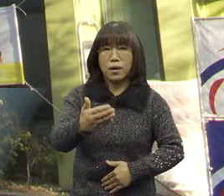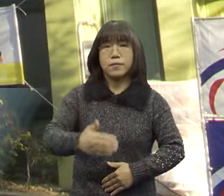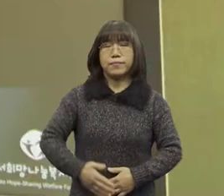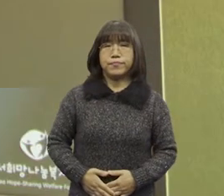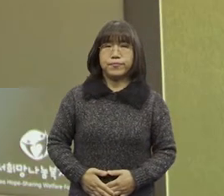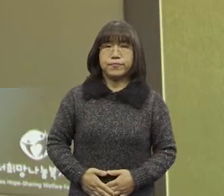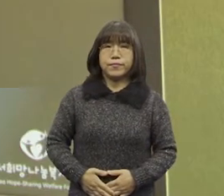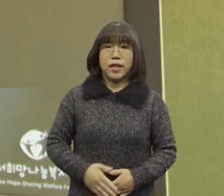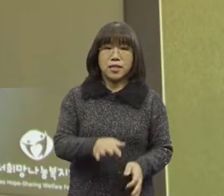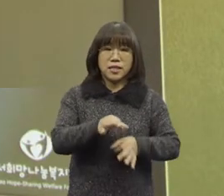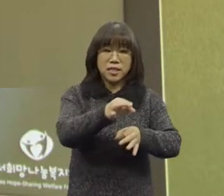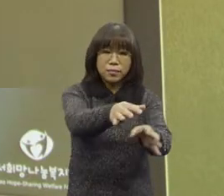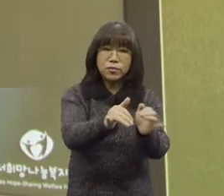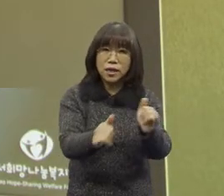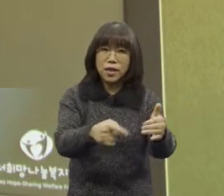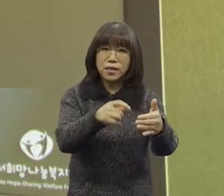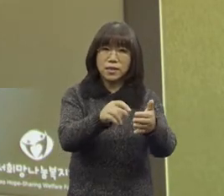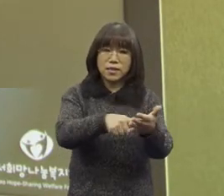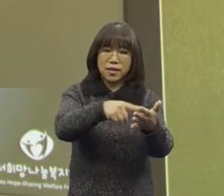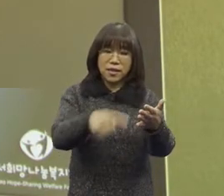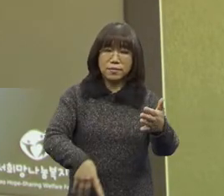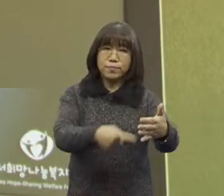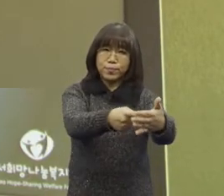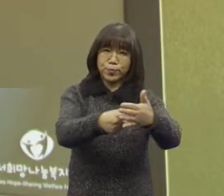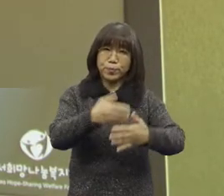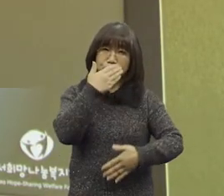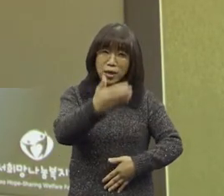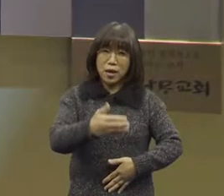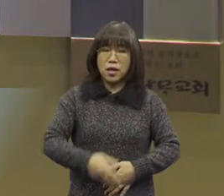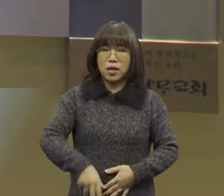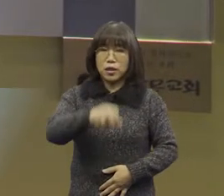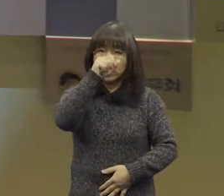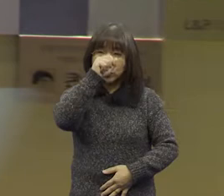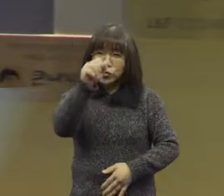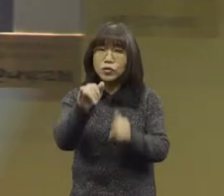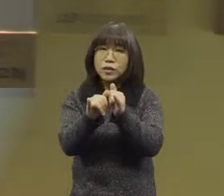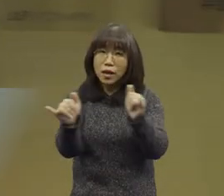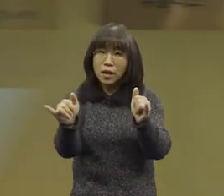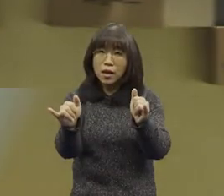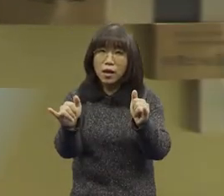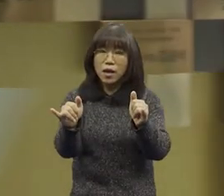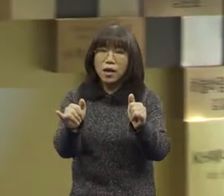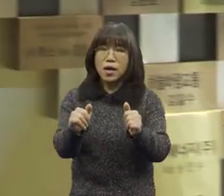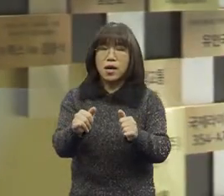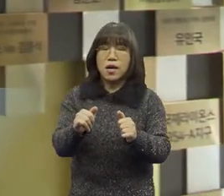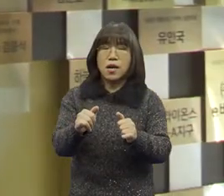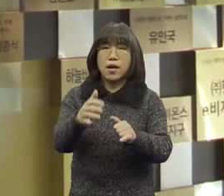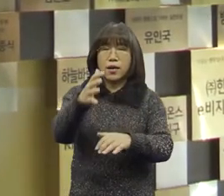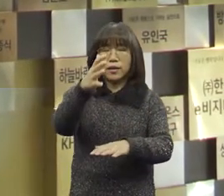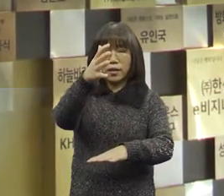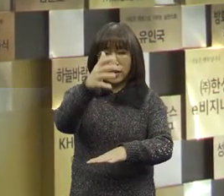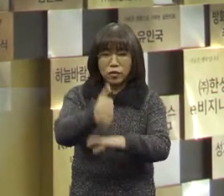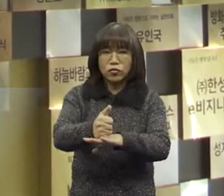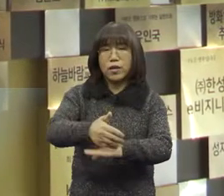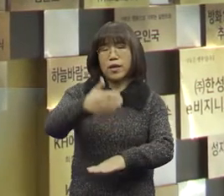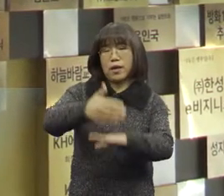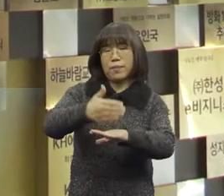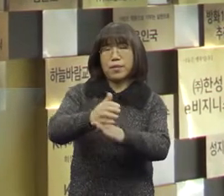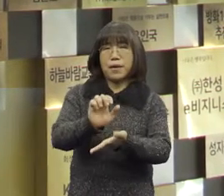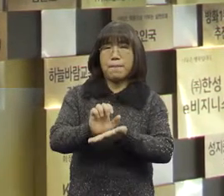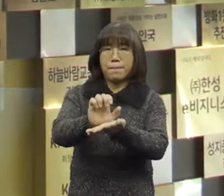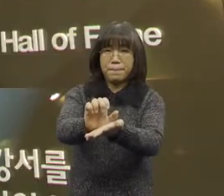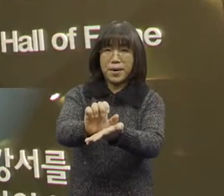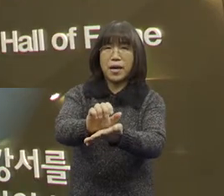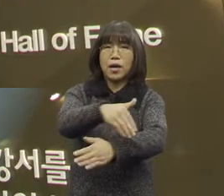있습니다. 기부자는 세제 혜택을 받을 수 있으며 우수 기부자에게는 모금 사업 종료 후 감사패를